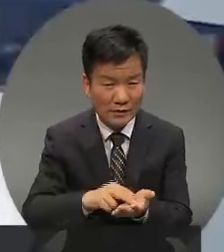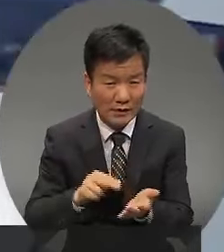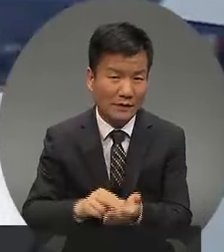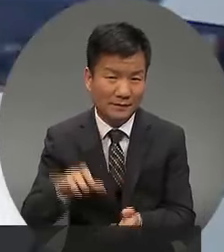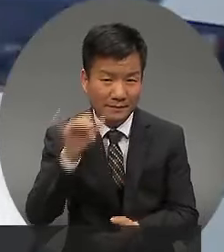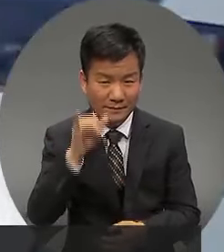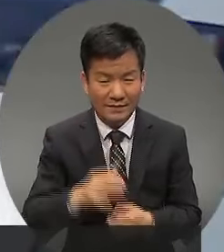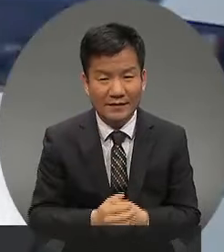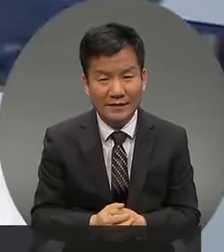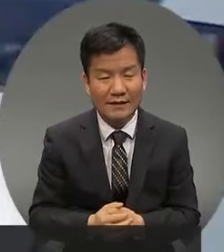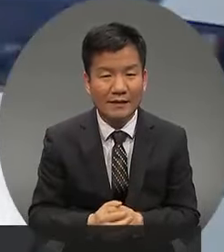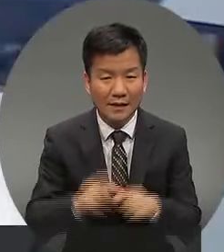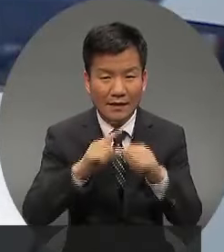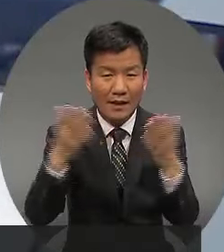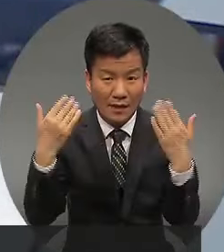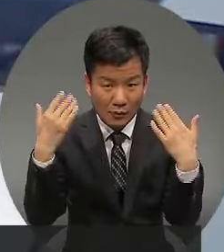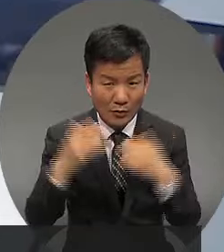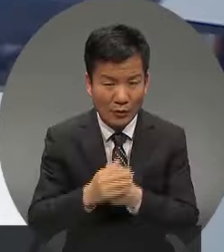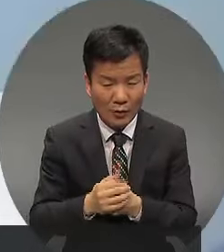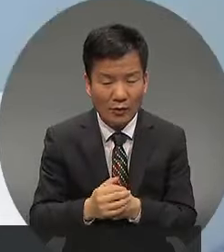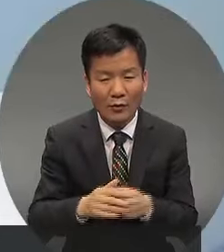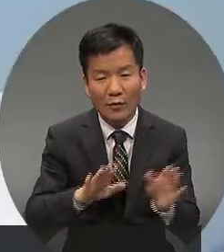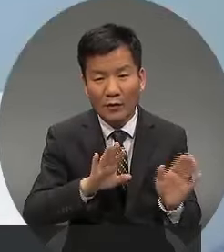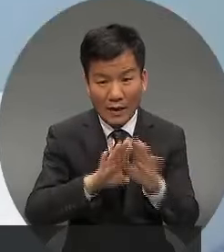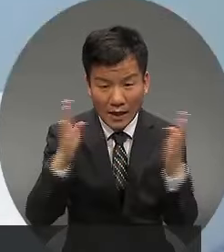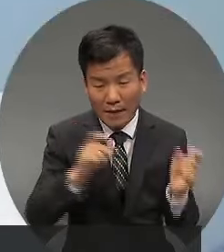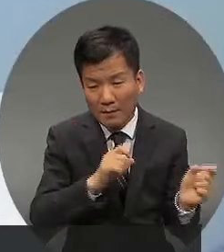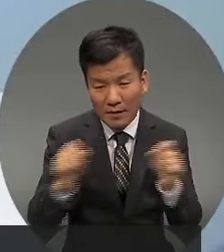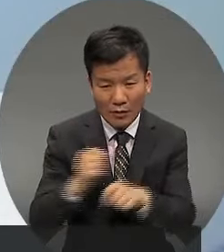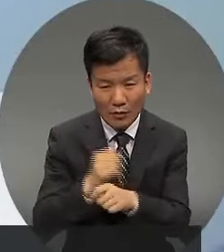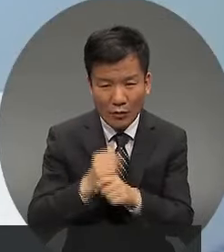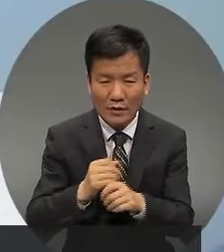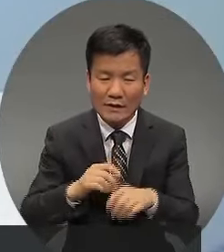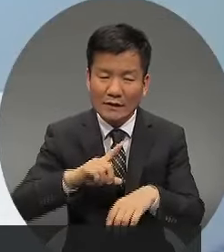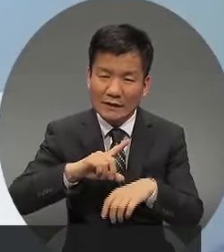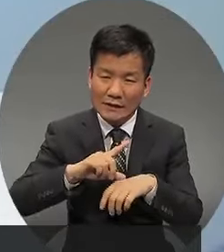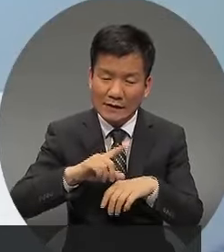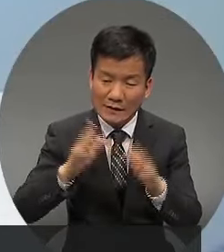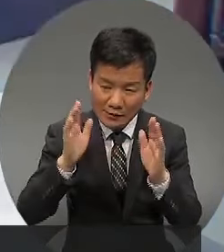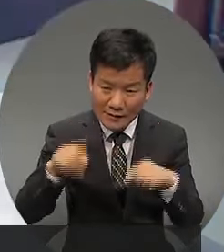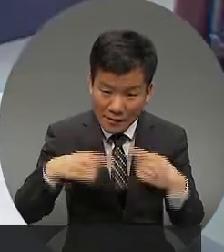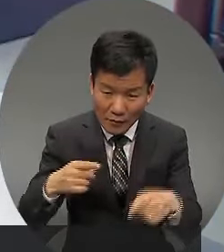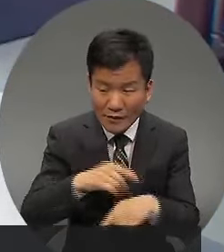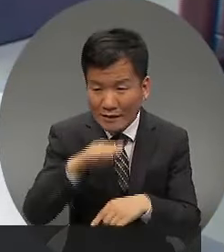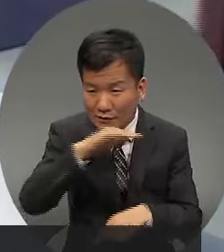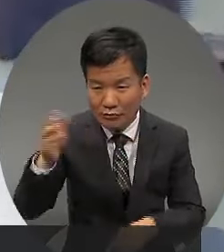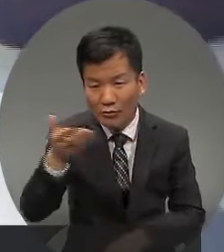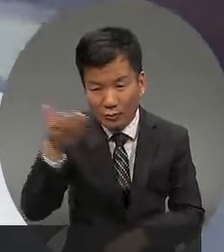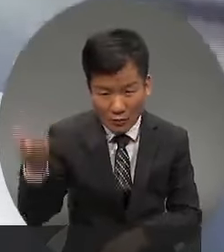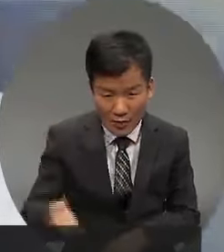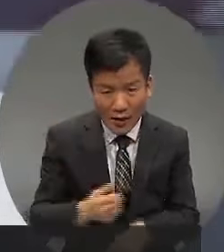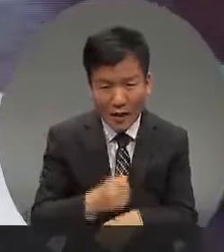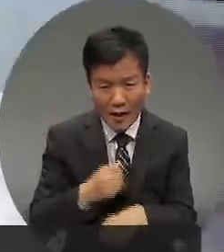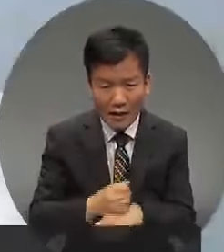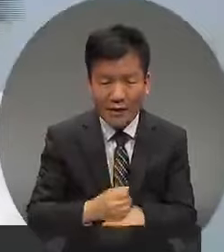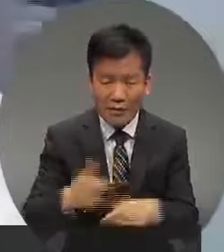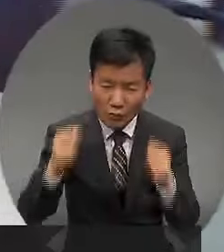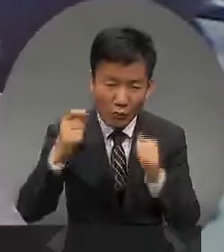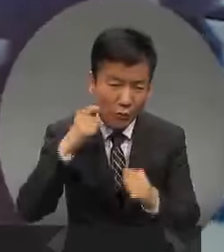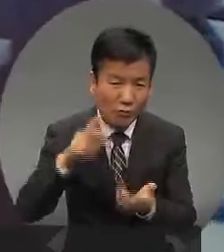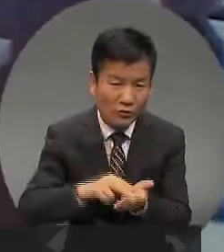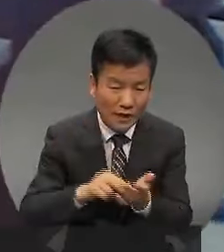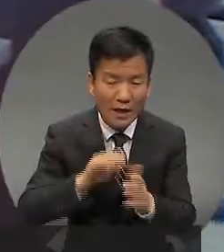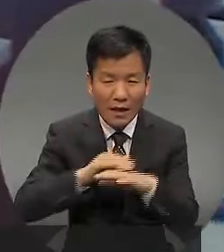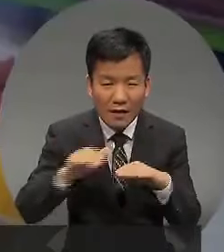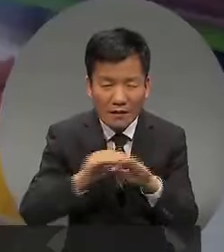있습니다 급기야 대학에서는 개강을 미루거나 수업 출석 기준을 완화하면서 의대생 집단 유급을 막는데